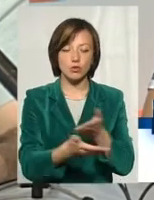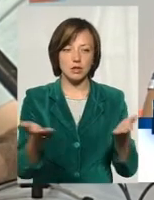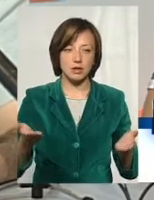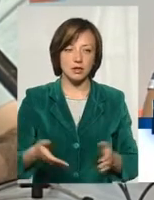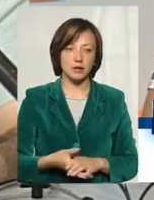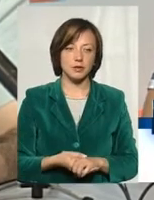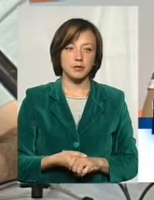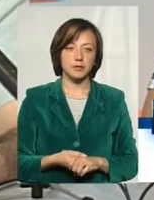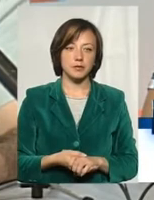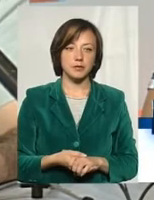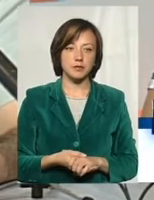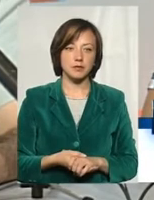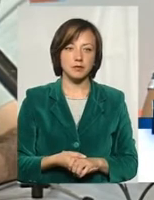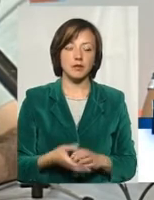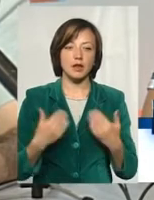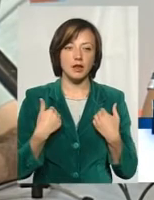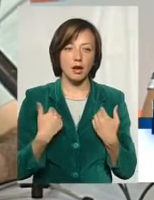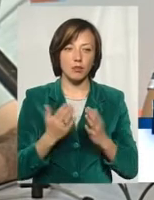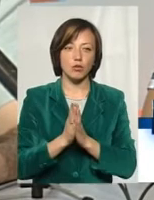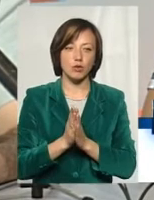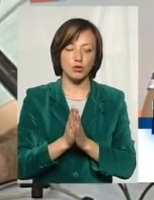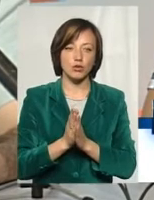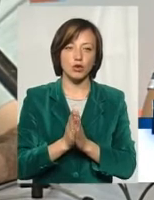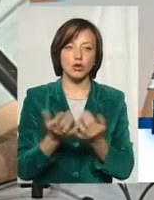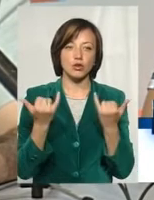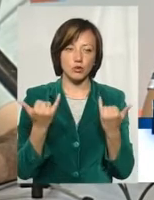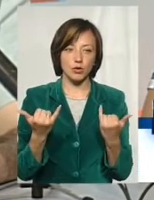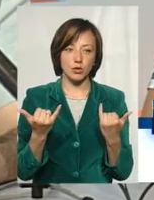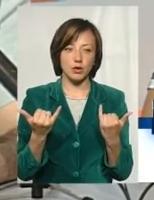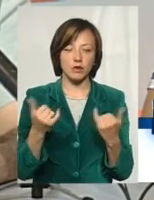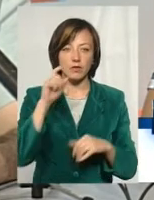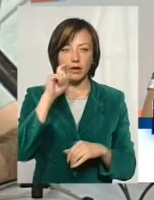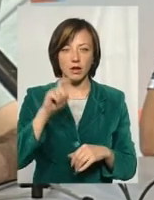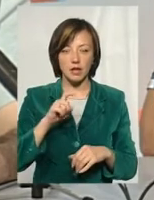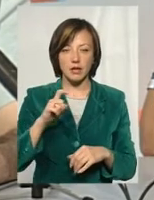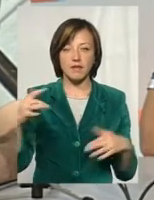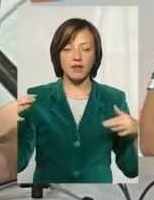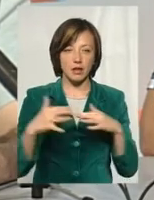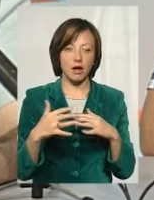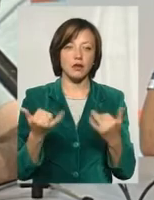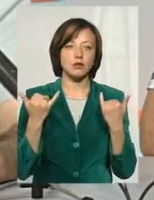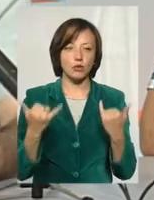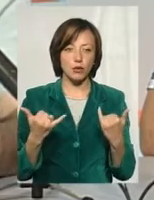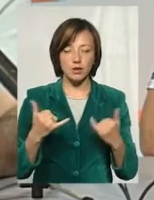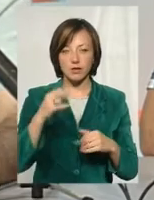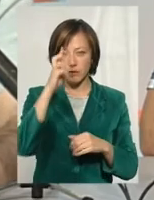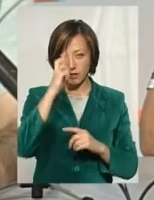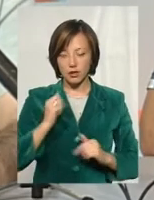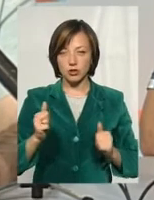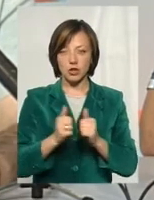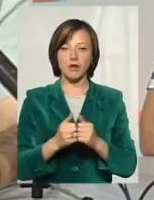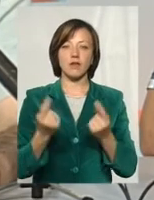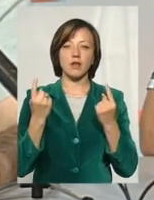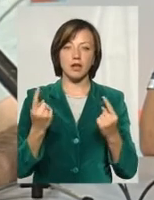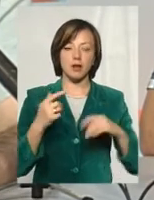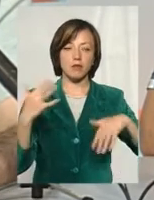нас. Я прошу вас, сьогодні в країні війна, сьогодні в країні